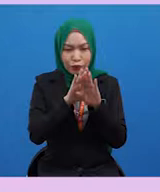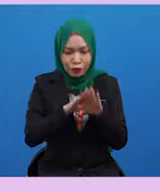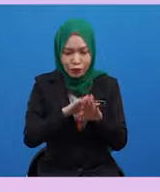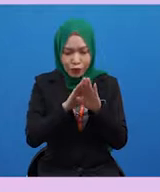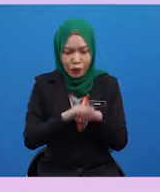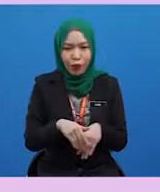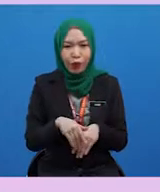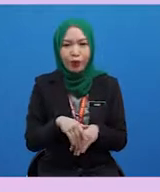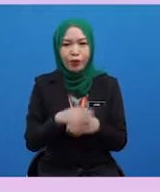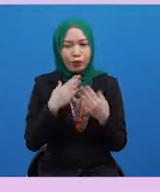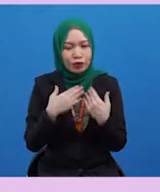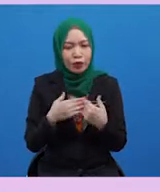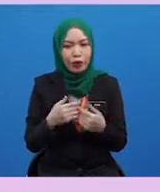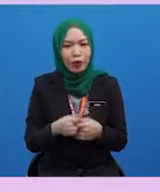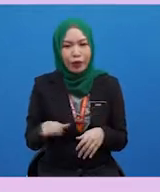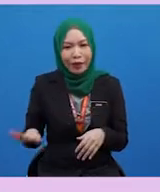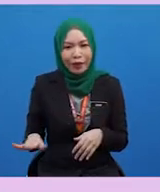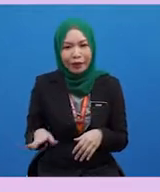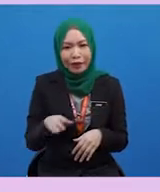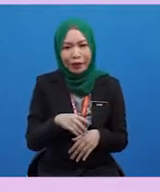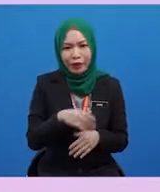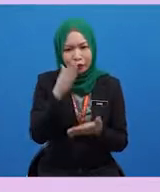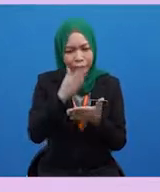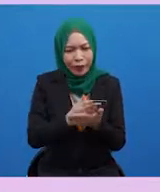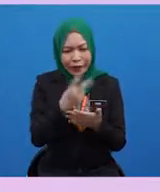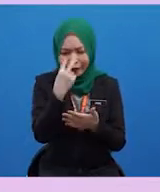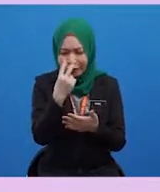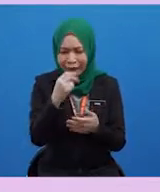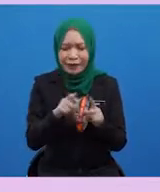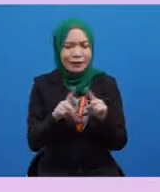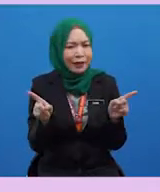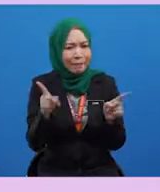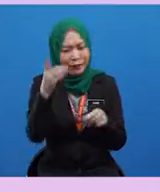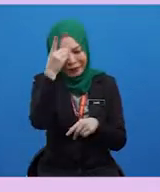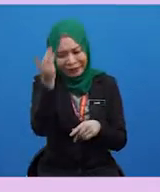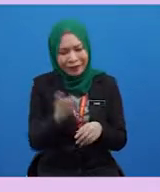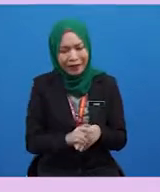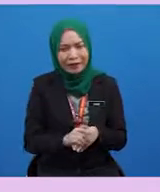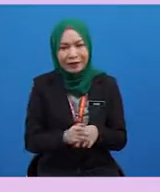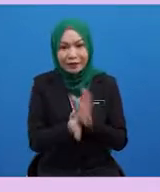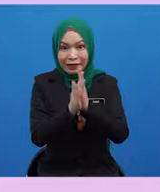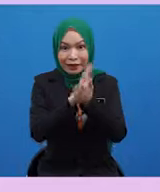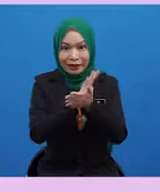menangis, tetapi dia tetap berdegil. Akhirnya, kakak berjaya setelah memberi adik